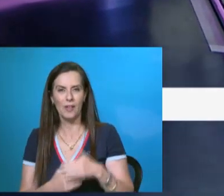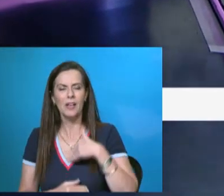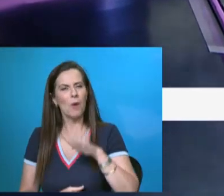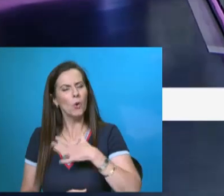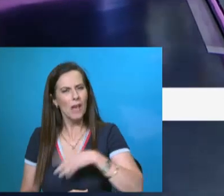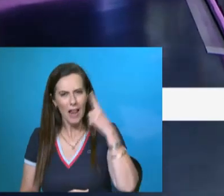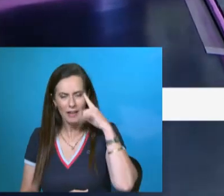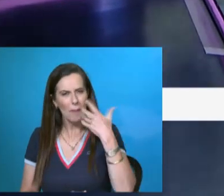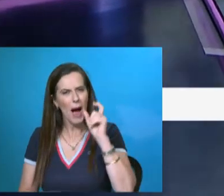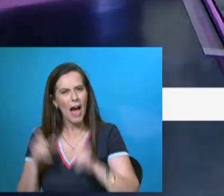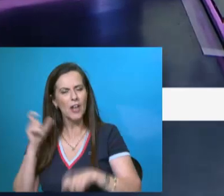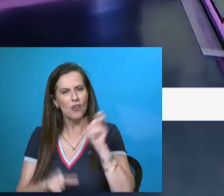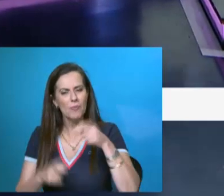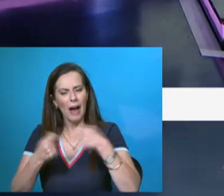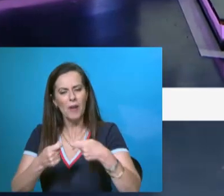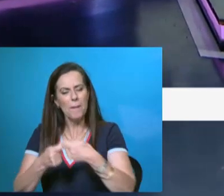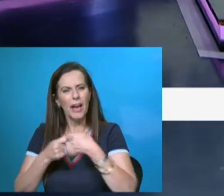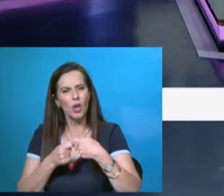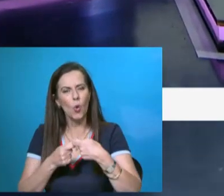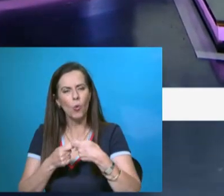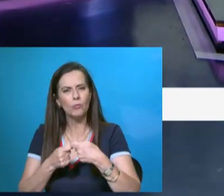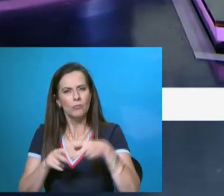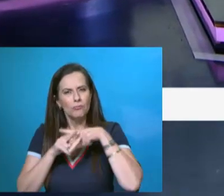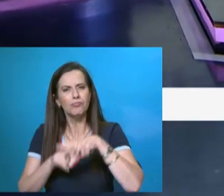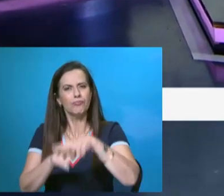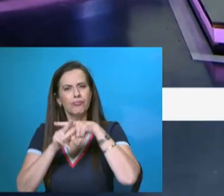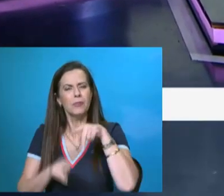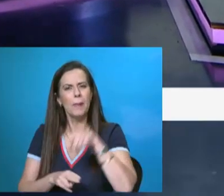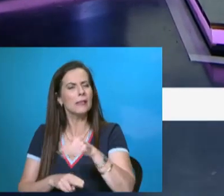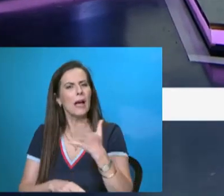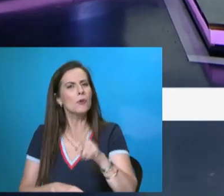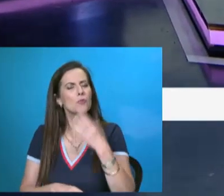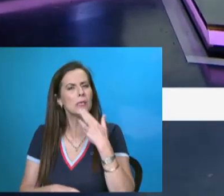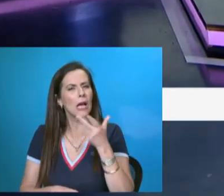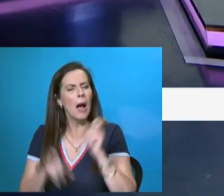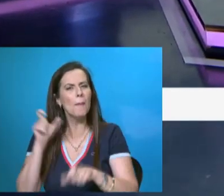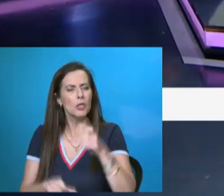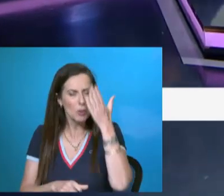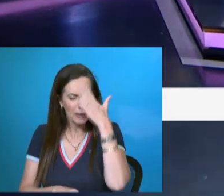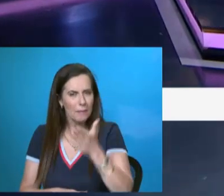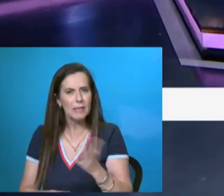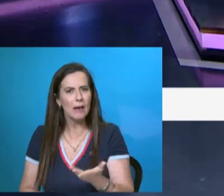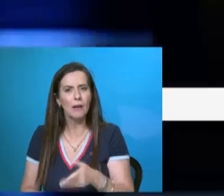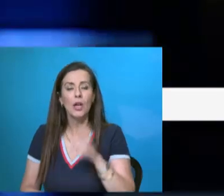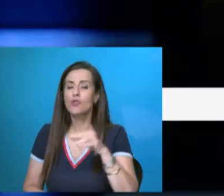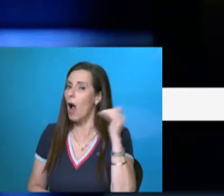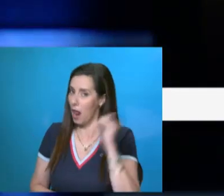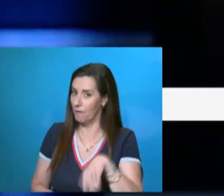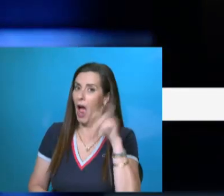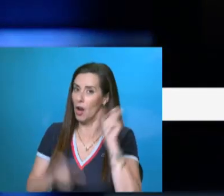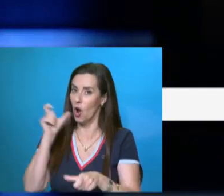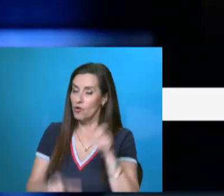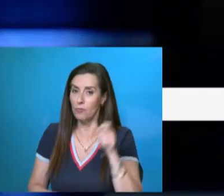אנשים חברים בהתאחדות רוכבי הספורט המקצוענים בישראל, כמה אנשים מכירים את הטירוף הזה מקרוב? יש אלפי רוכבים בארץ. אלפים? מתוכם